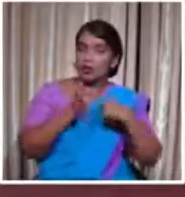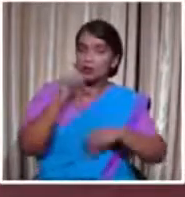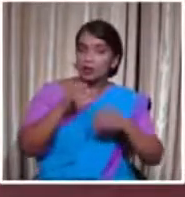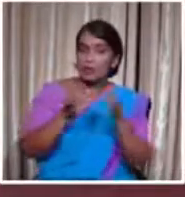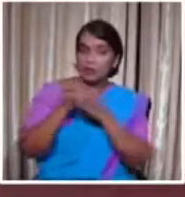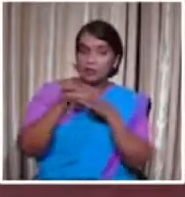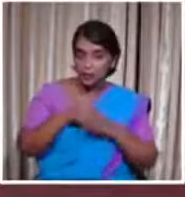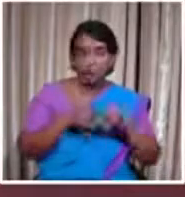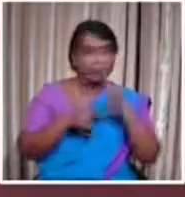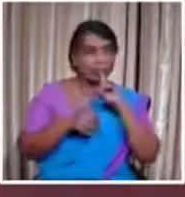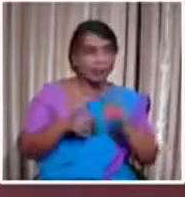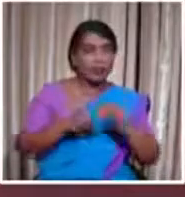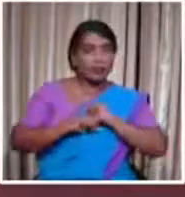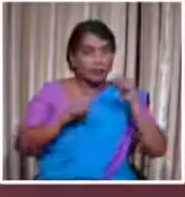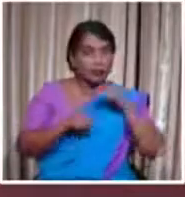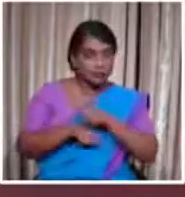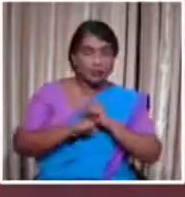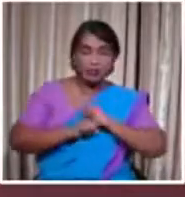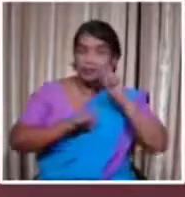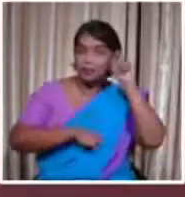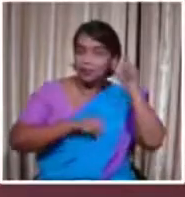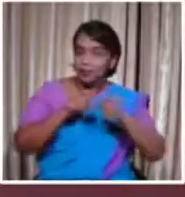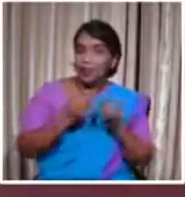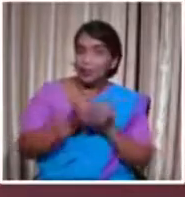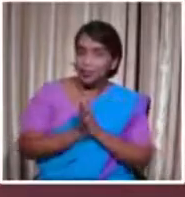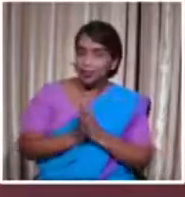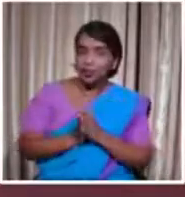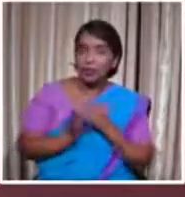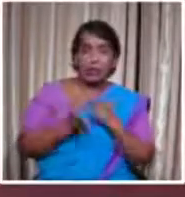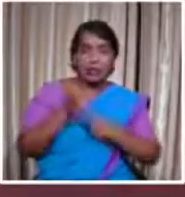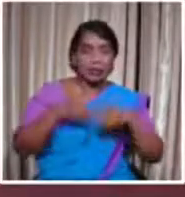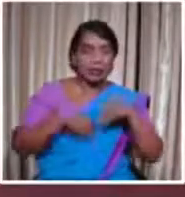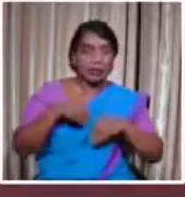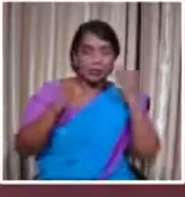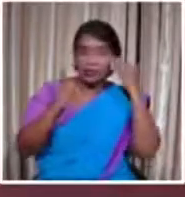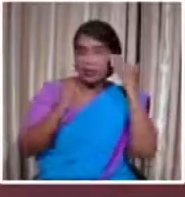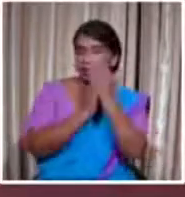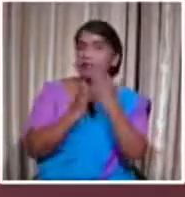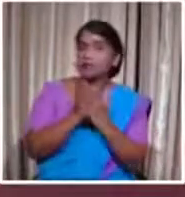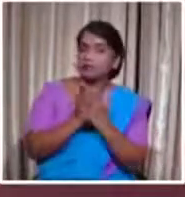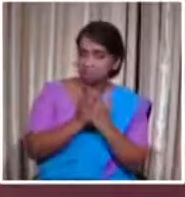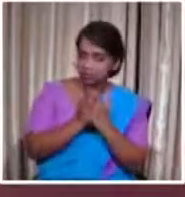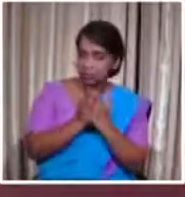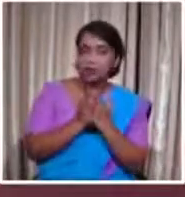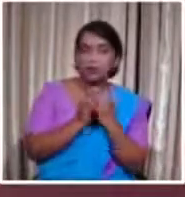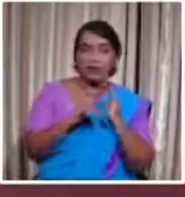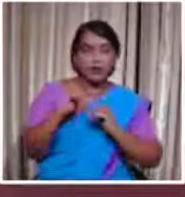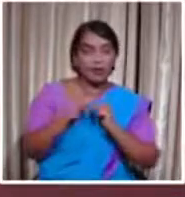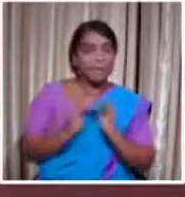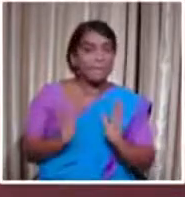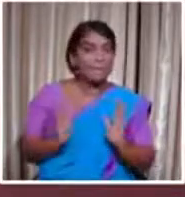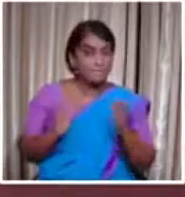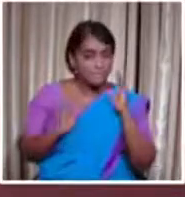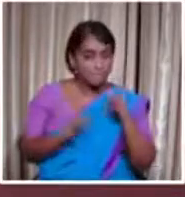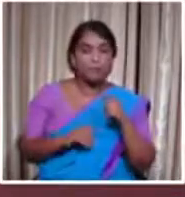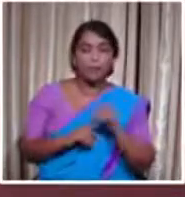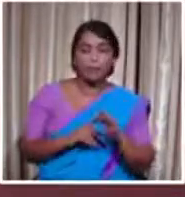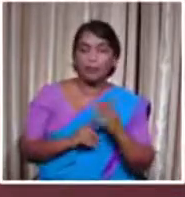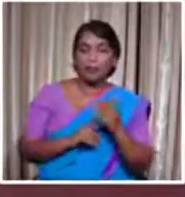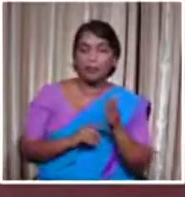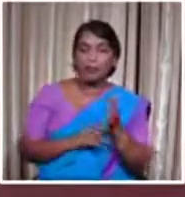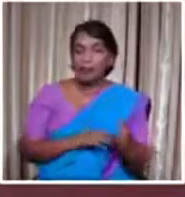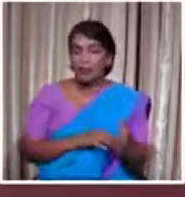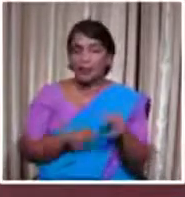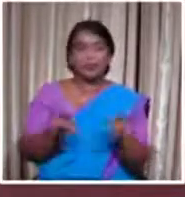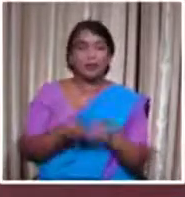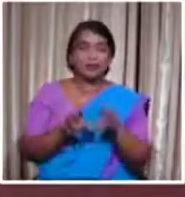ඉල්ලා සිටිනවා. අරගල සහ අරගල කරුවන්ට තම තමන්ගේ පටු දේශපාලන න්‍යායපත්‍ර ක්‍රියාත්මක කර ගැනීම සඳහා බලල්ල තත්ත්වස